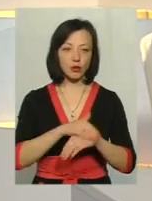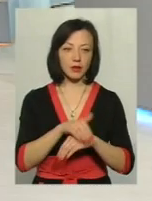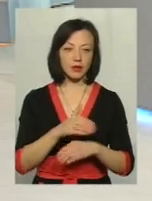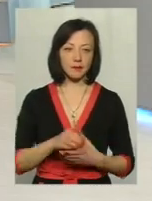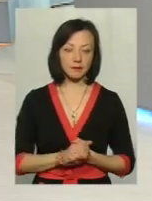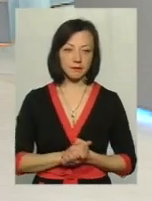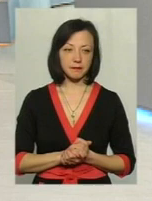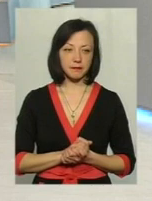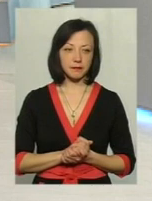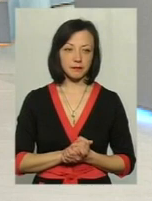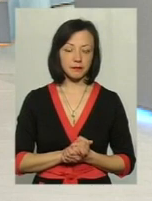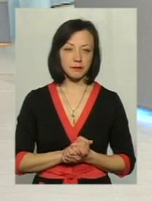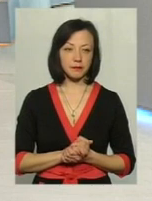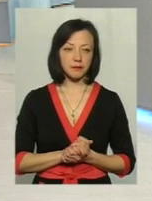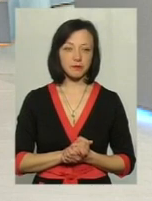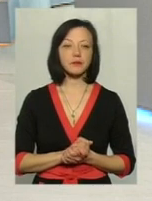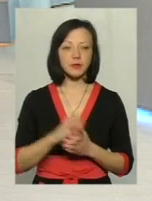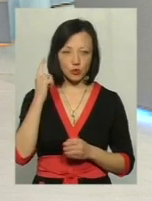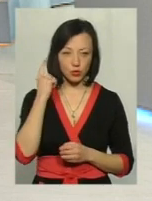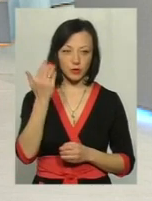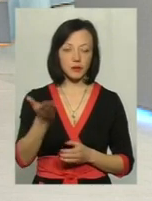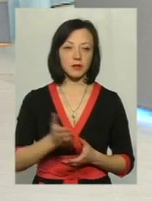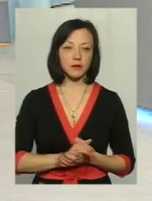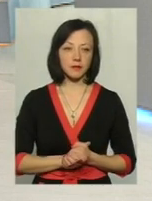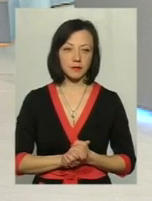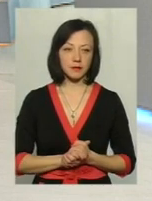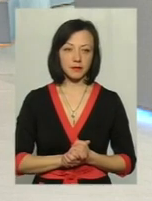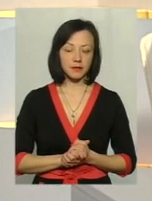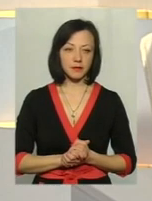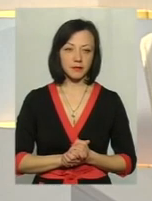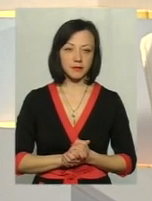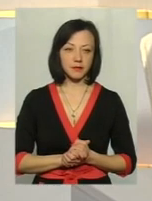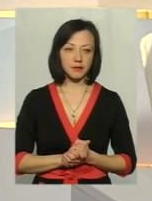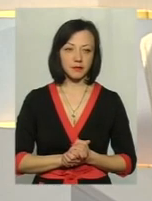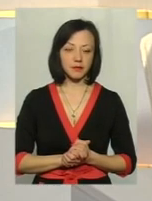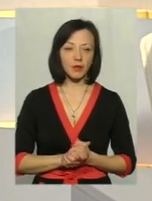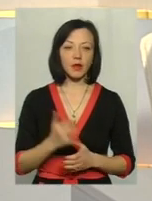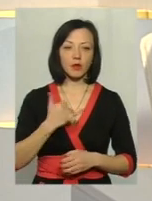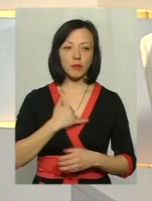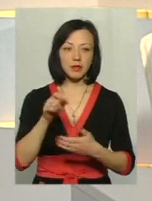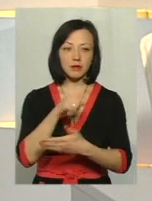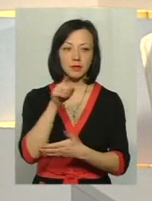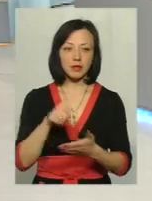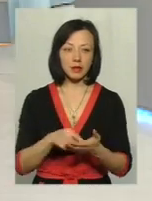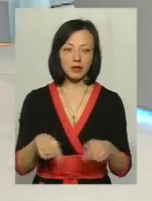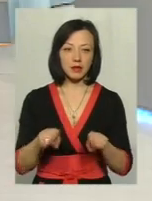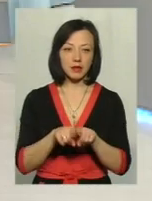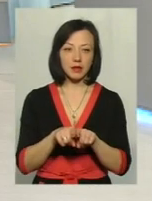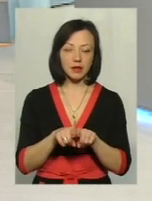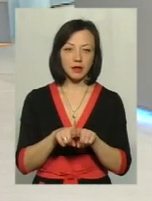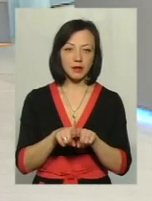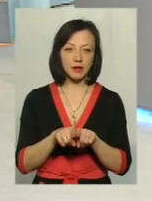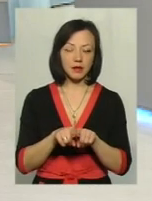Алло? Ми вас чуємо, говоріть. мене є у вас таке.